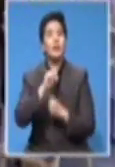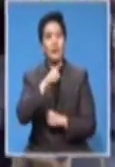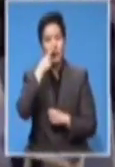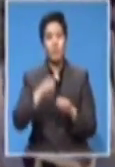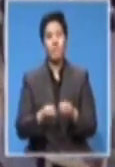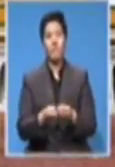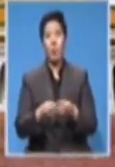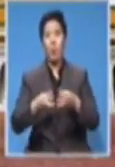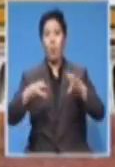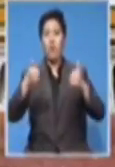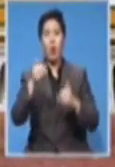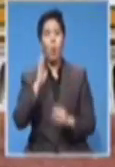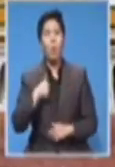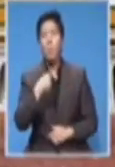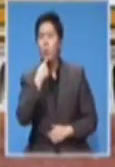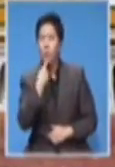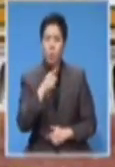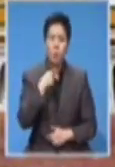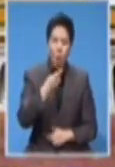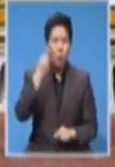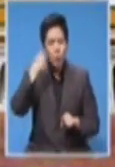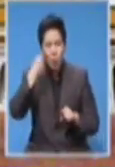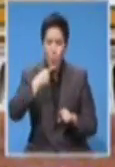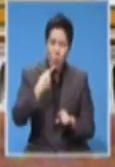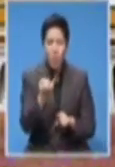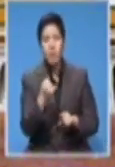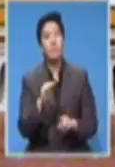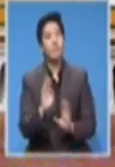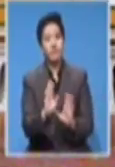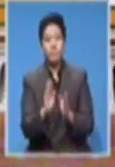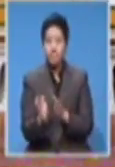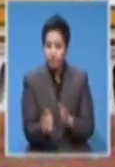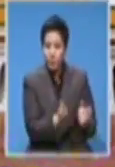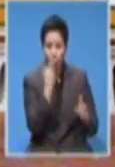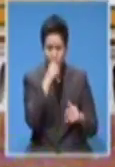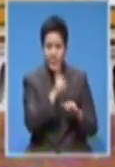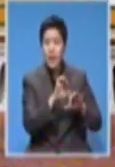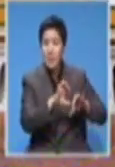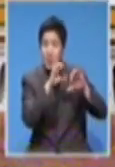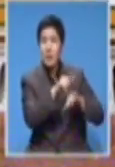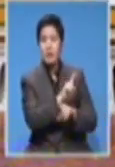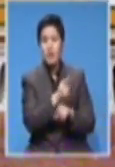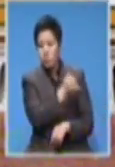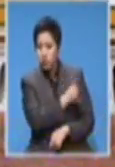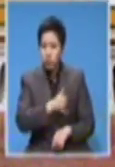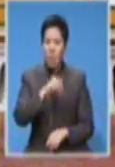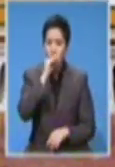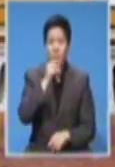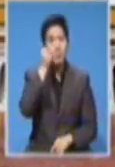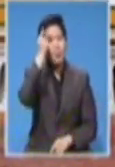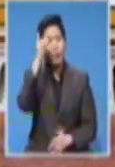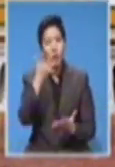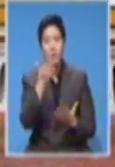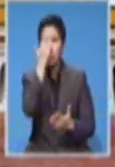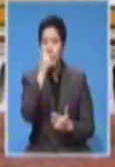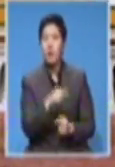าไปฟังบางคนออกมาพูดโน่นพูดนี่ทุกวันไปนะครับทั้งที่ก็เคยเป็นรัฐบาลมาแล้วแต่วันนี้ไม่เข้าใจอีกนะครับ